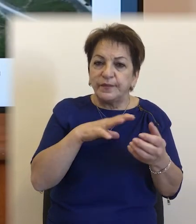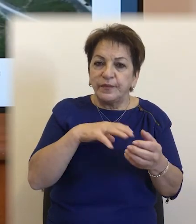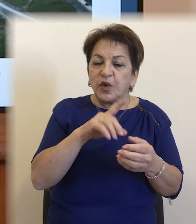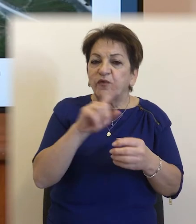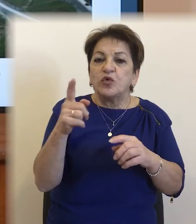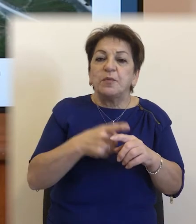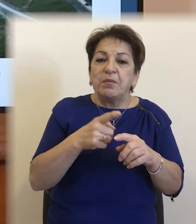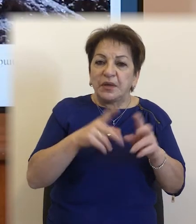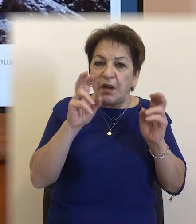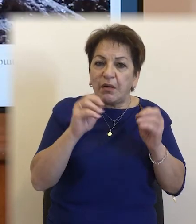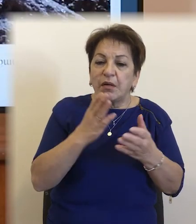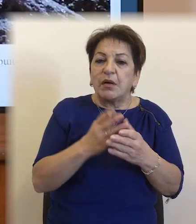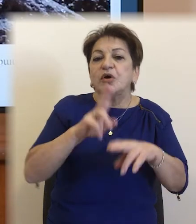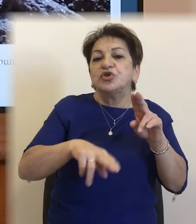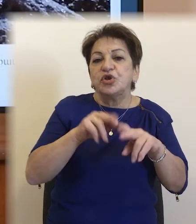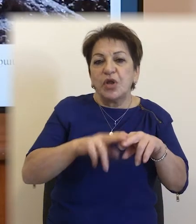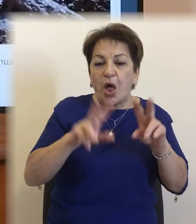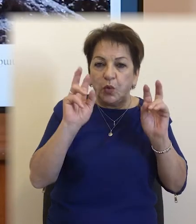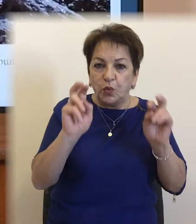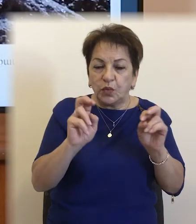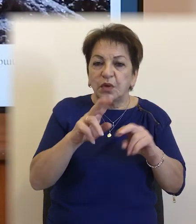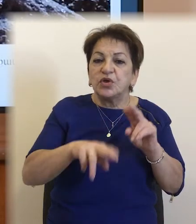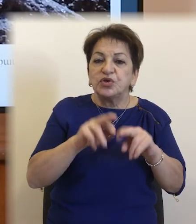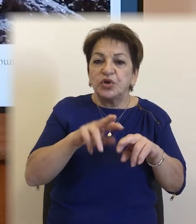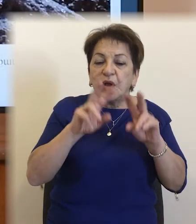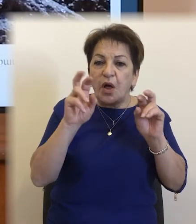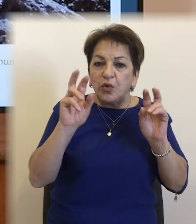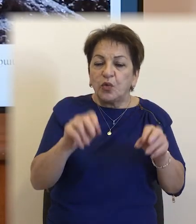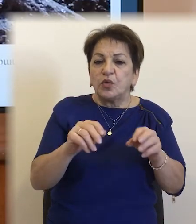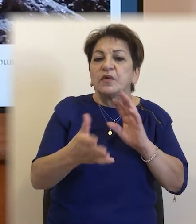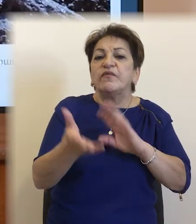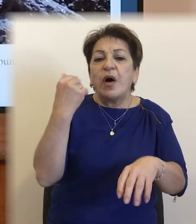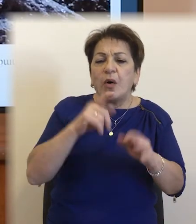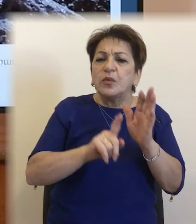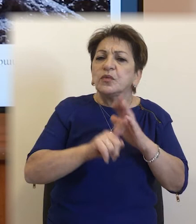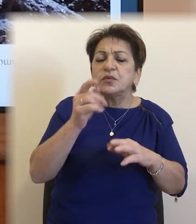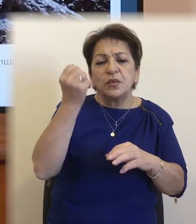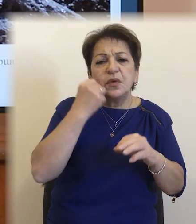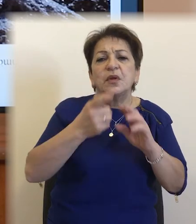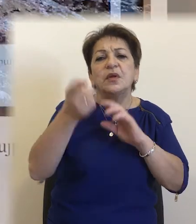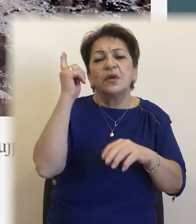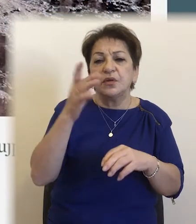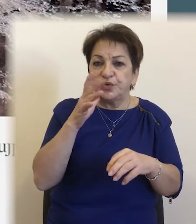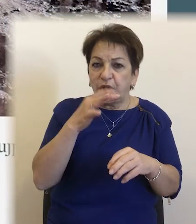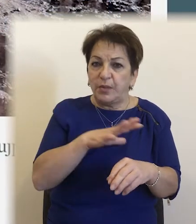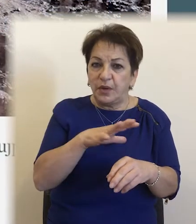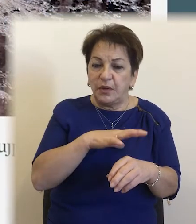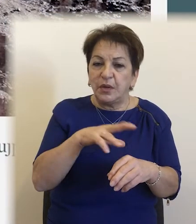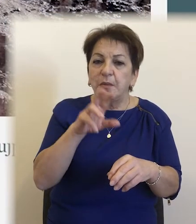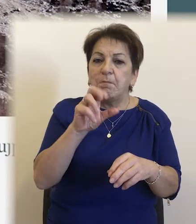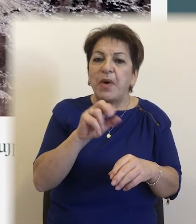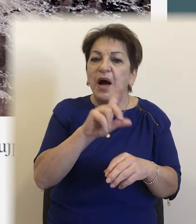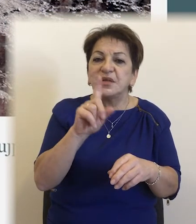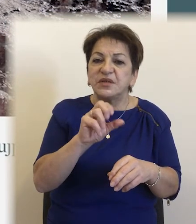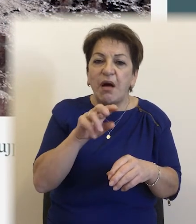ոգտակար հանացոներից կան նաև շինանյութեր, որոնք ոգտագործում են անհիշելի ժամանակներից։ Դրանք